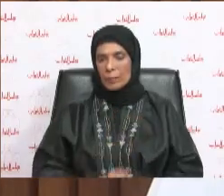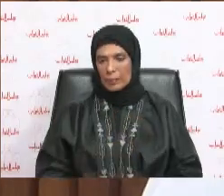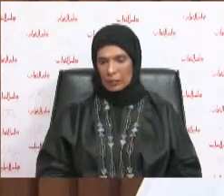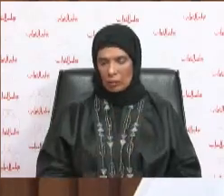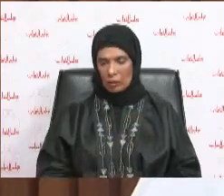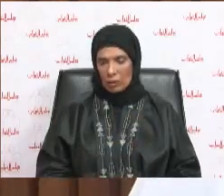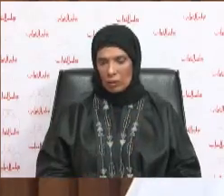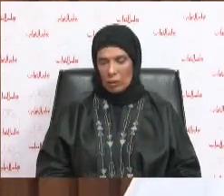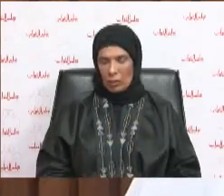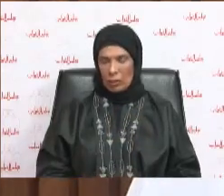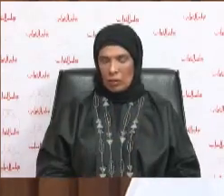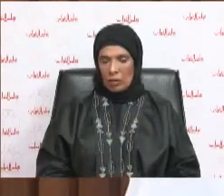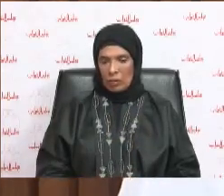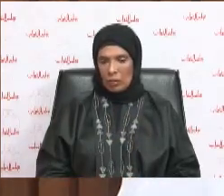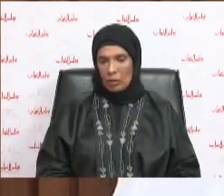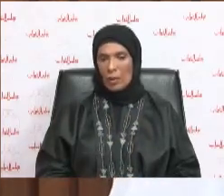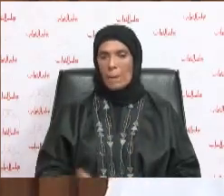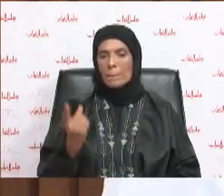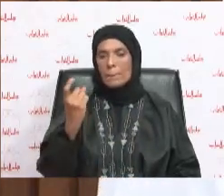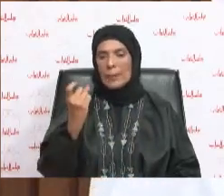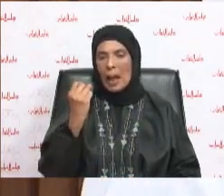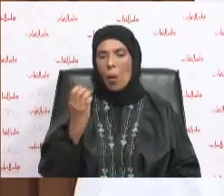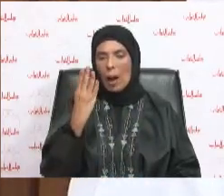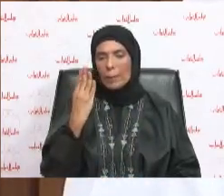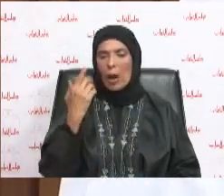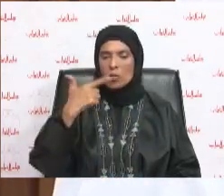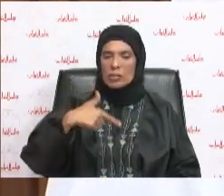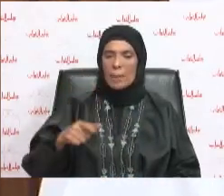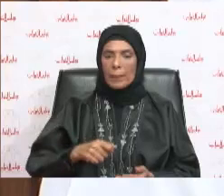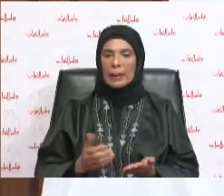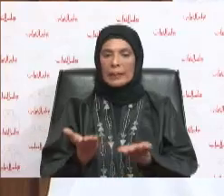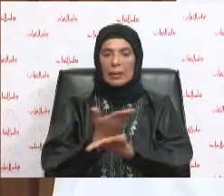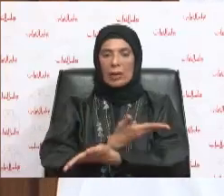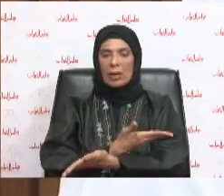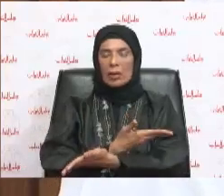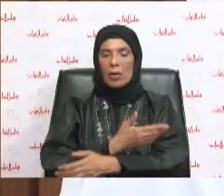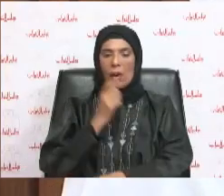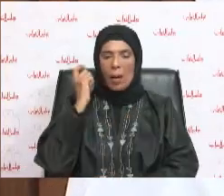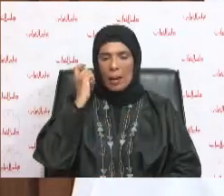دول الخليج كلها، 174 اتفاقية. الإمارات عندها